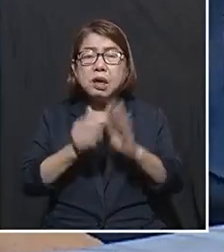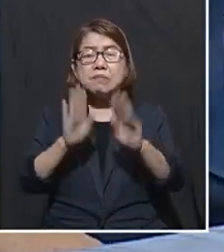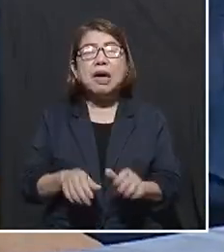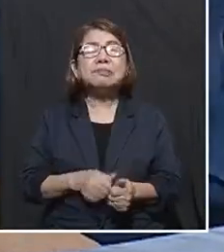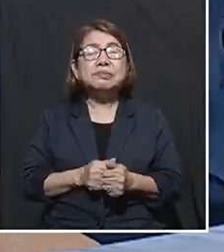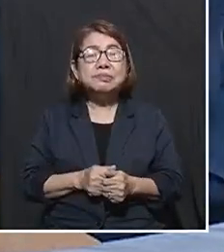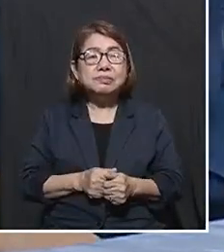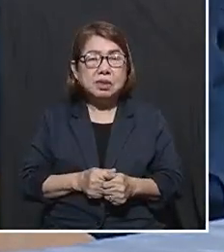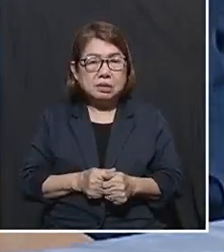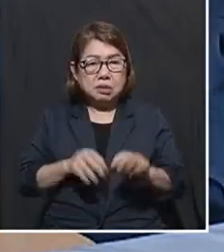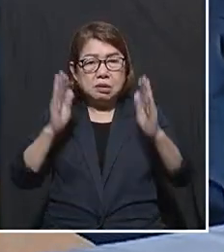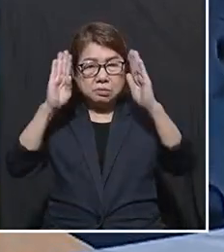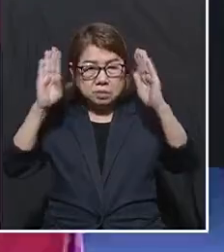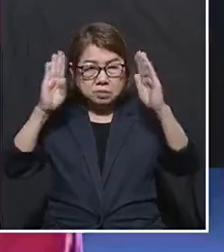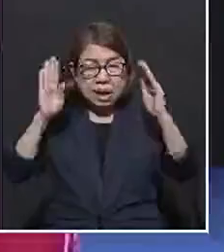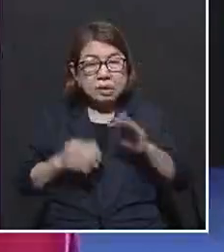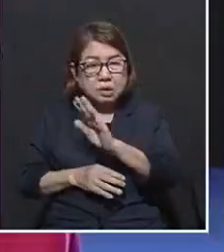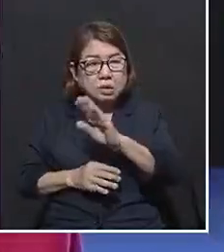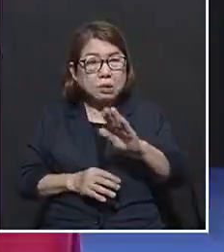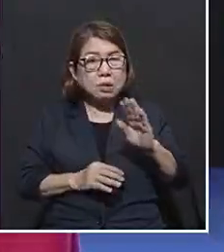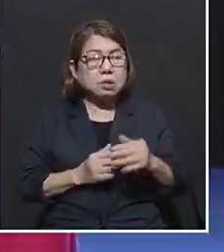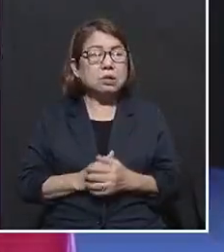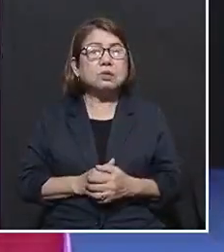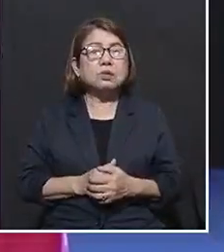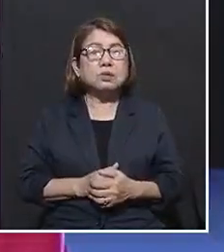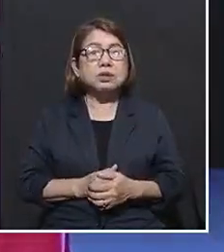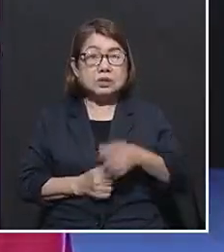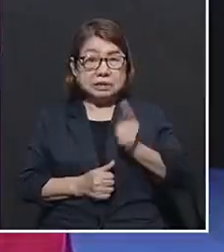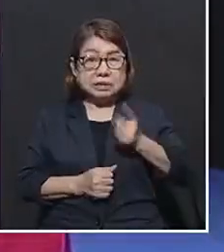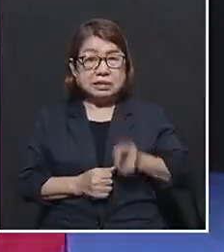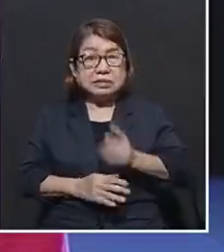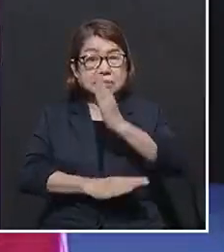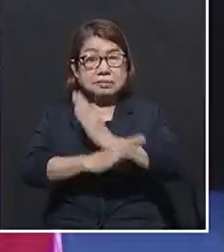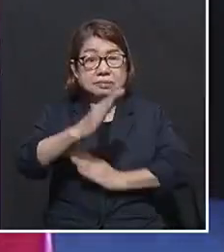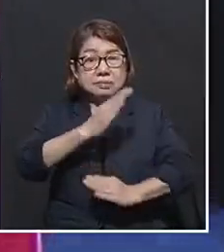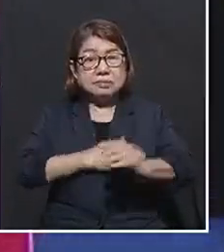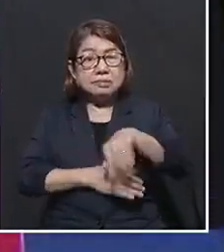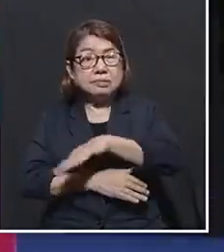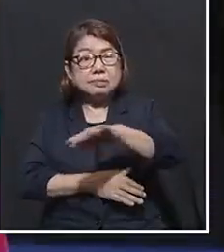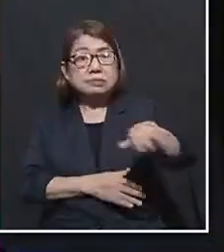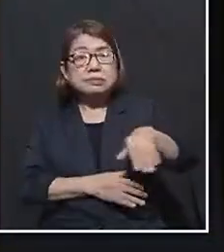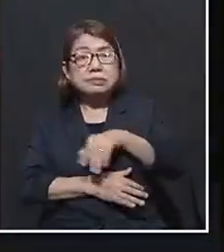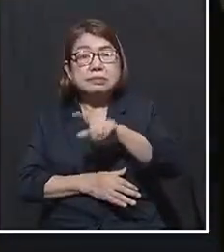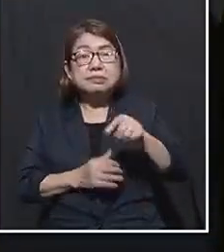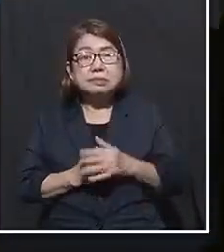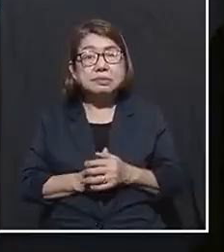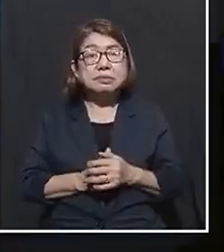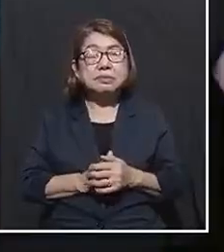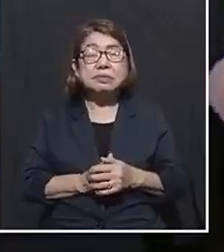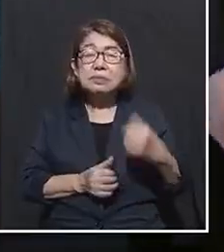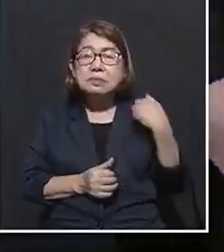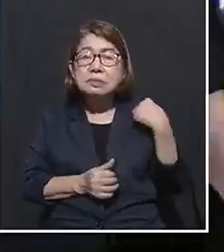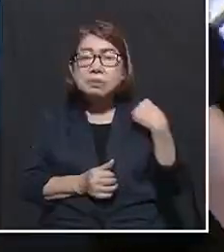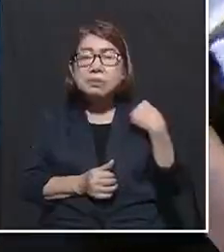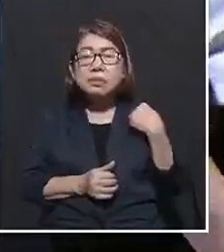ออกแบบประสบการณ์ของผู้คนเนี่ยแน่นอนที่สุดผู้พิการเนี่ยไม่ได้รวมถึงแค่บุคคล